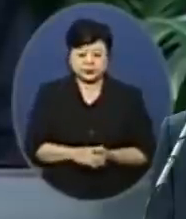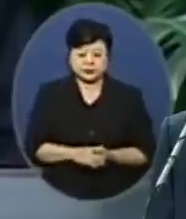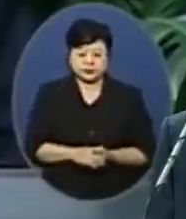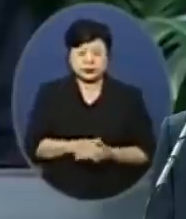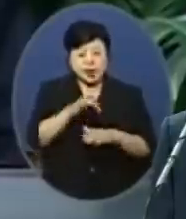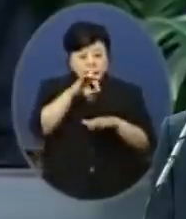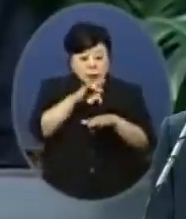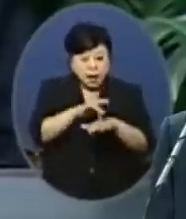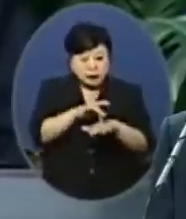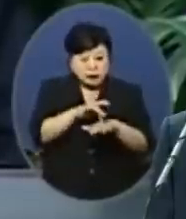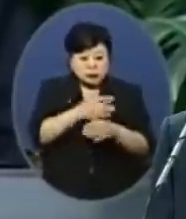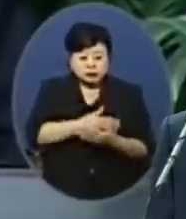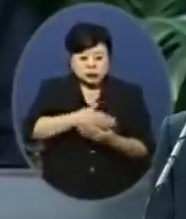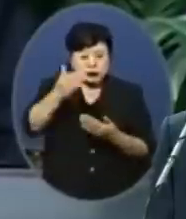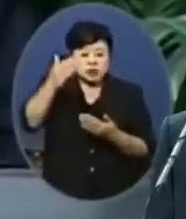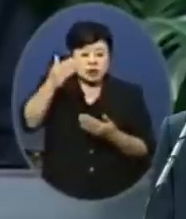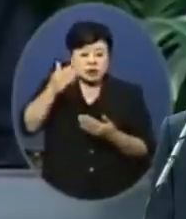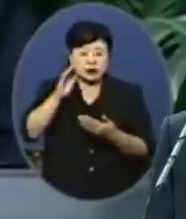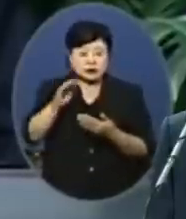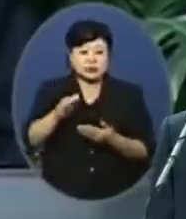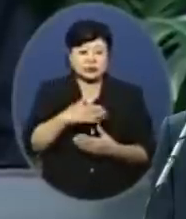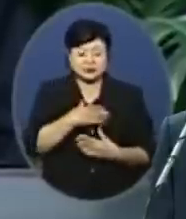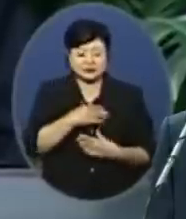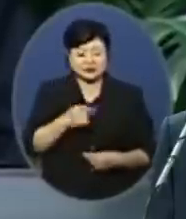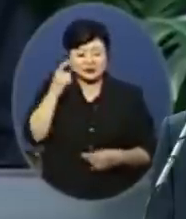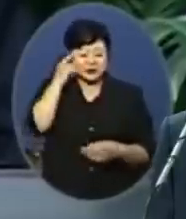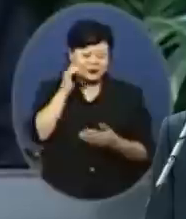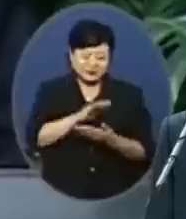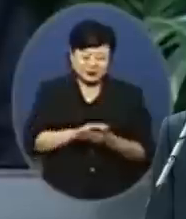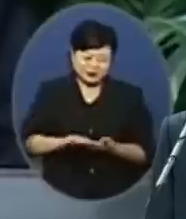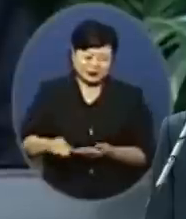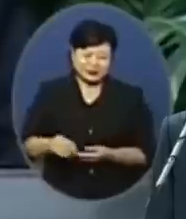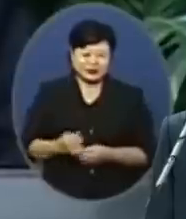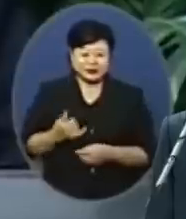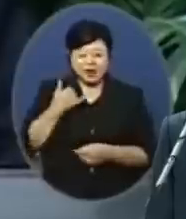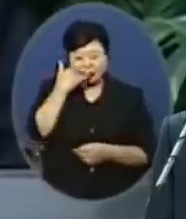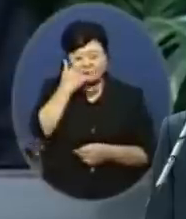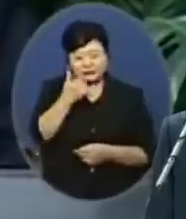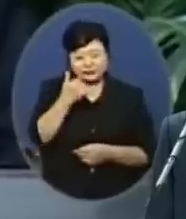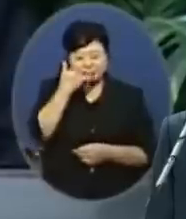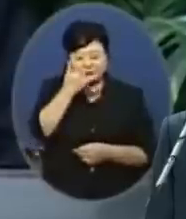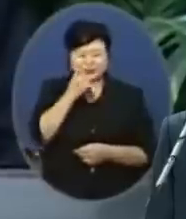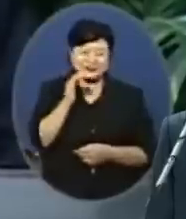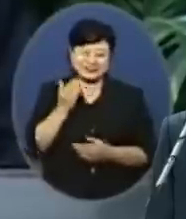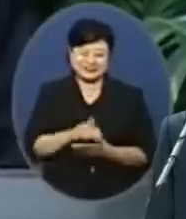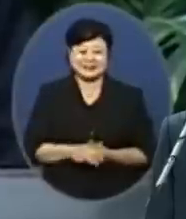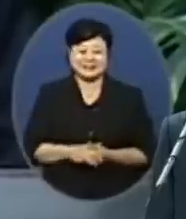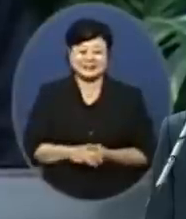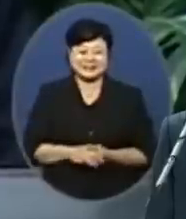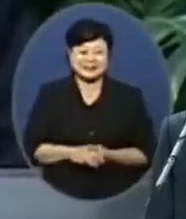만듭니다. 파괴를 하는 것입니다. 쫓아내고 나면 마음이 시원하고 잠도 편안히 잘 수가 있는 것입니다.